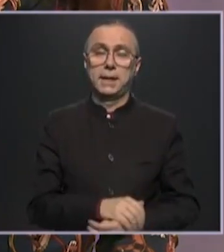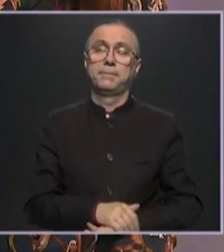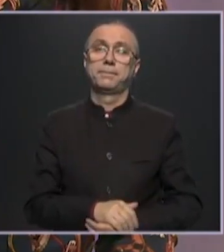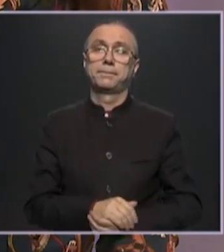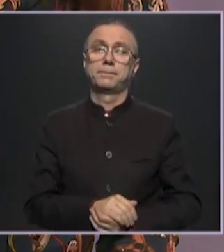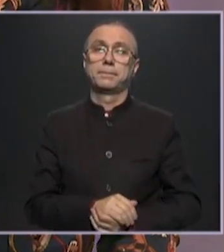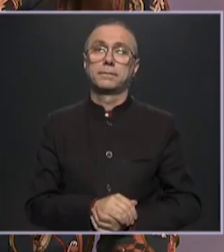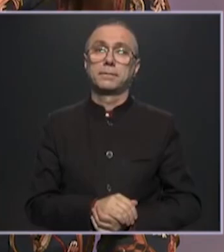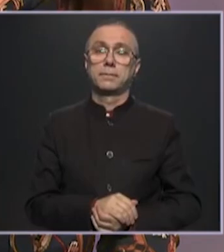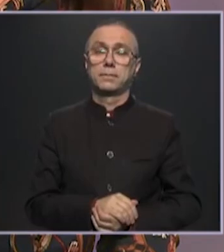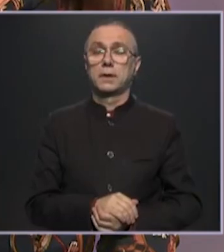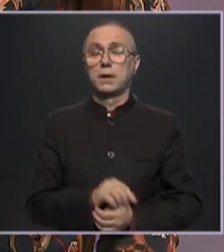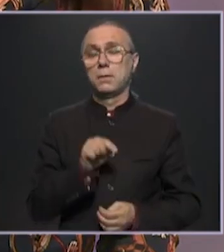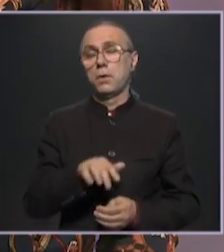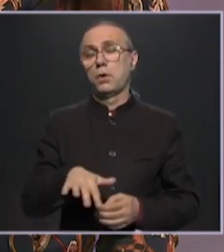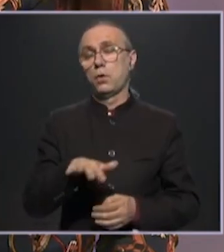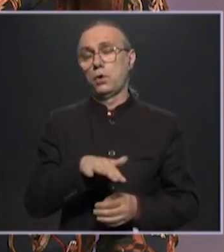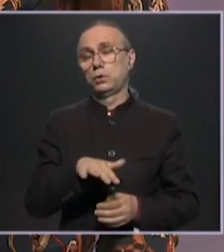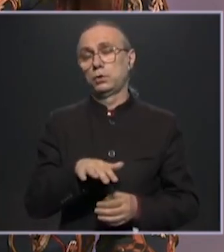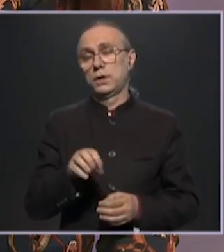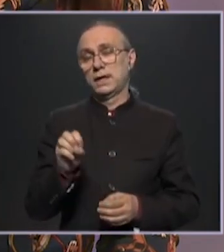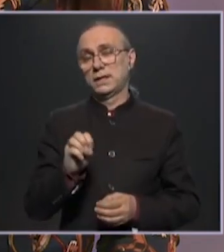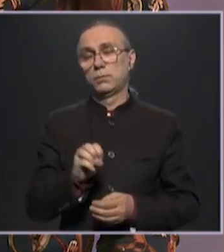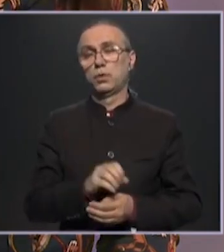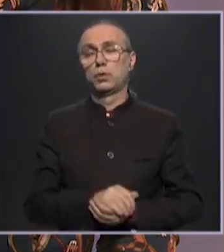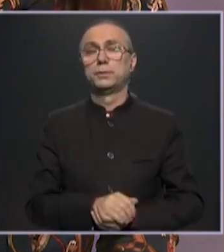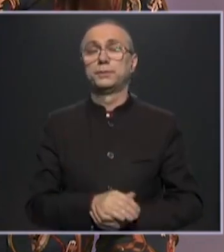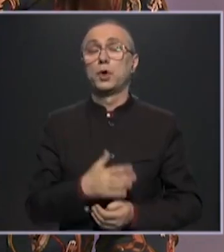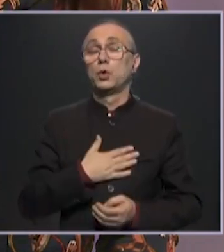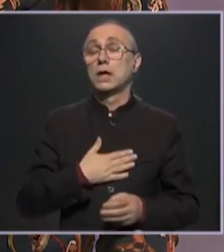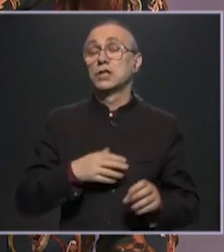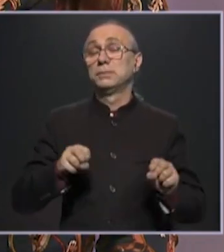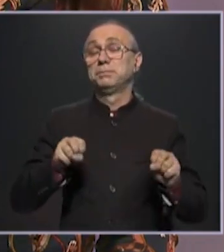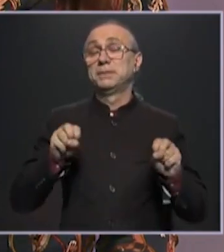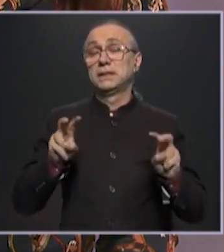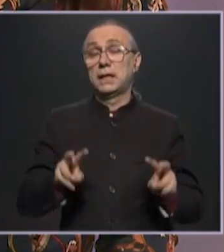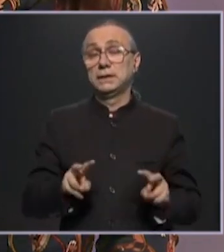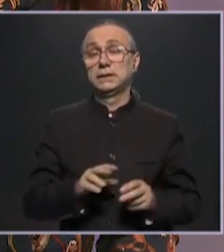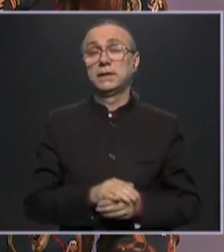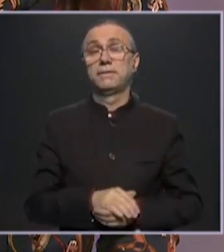200-07-04, код города 343, потому что у наших специалистов